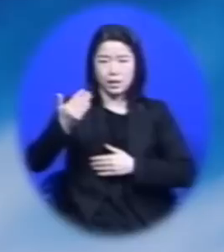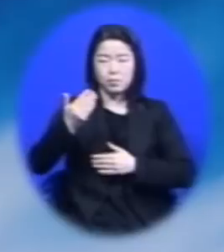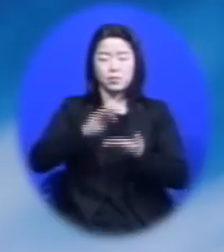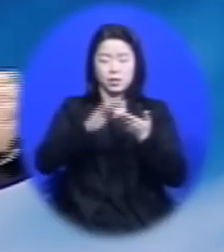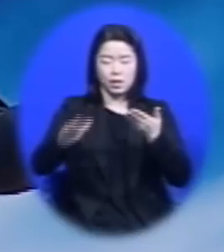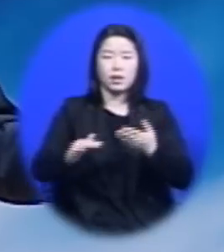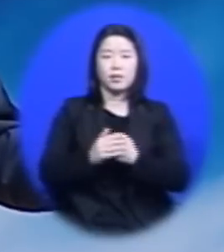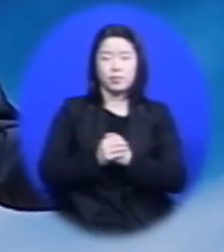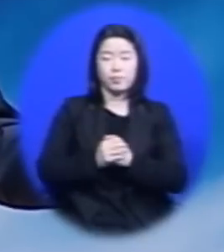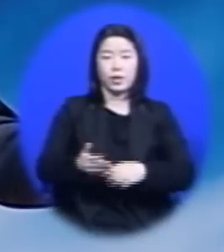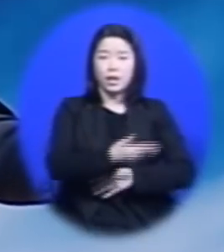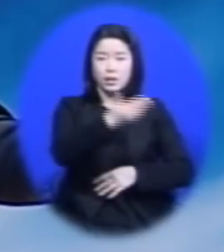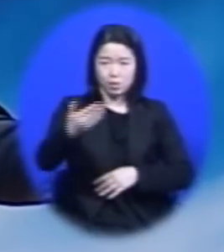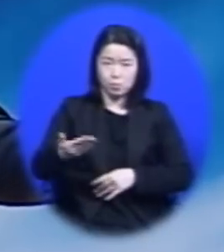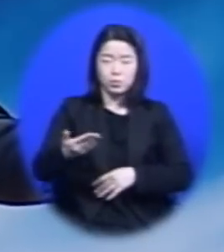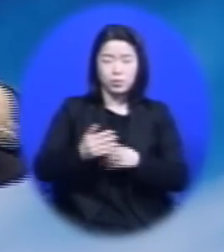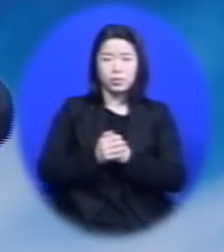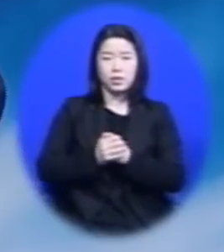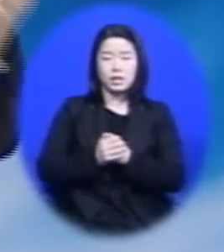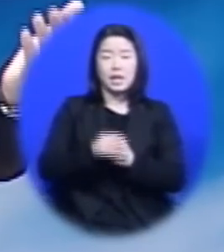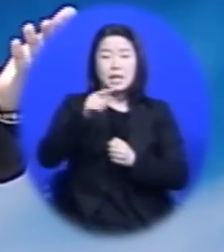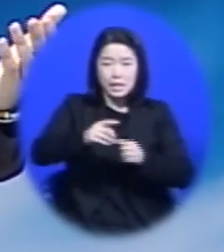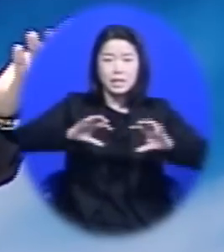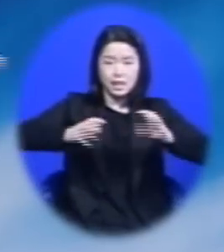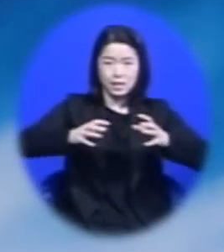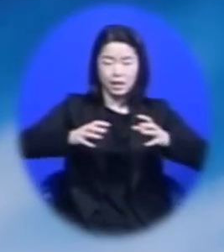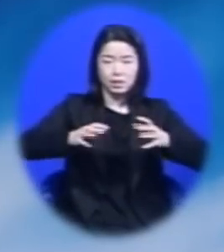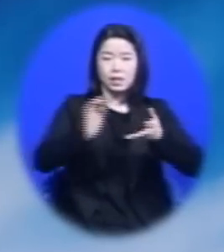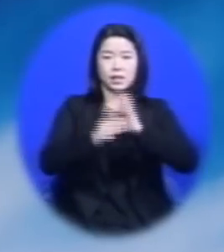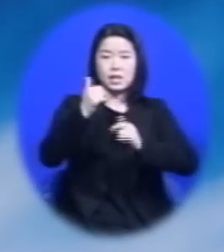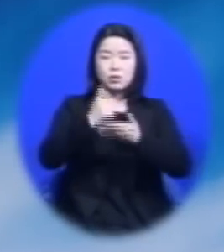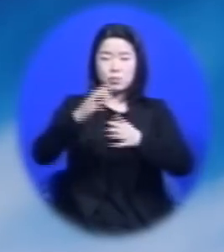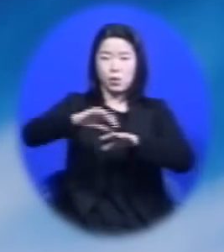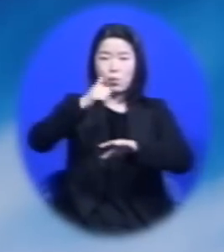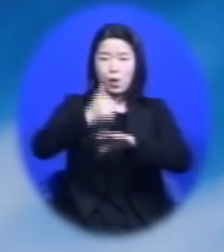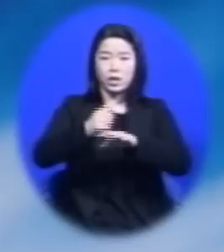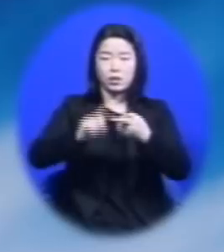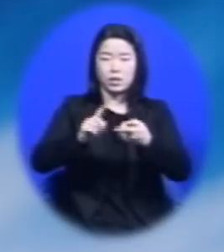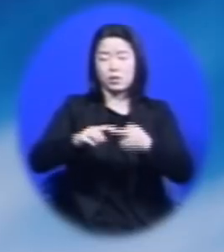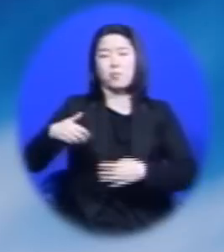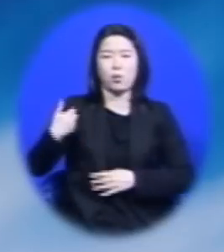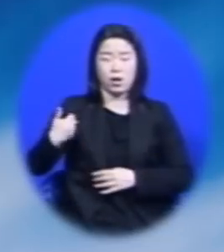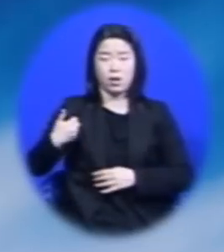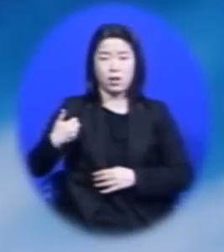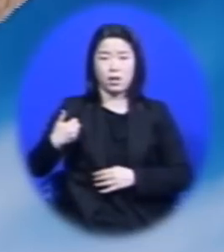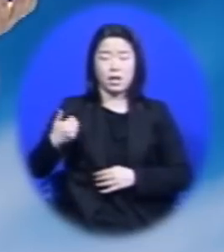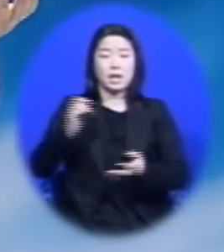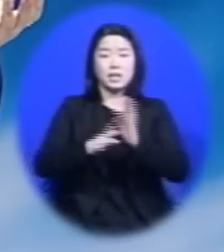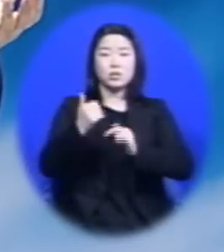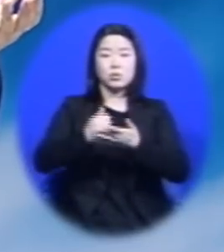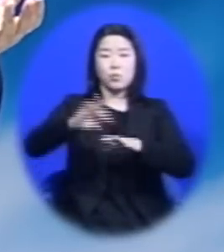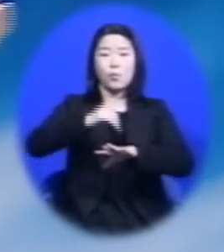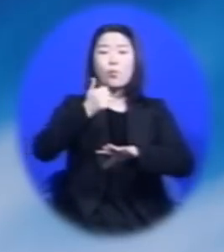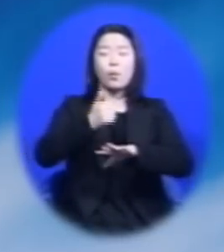됩니다 여러분이 세상은 예수님이 왕이신 걸 모릅니다 예수님은